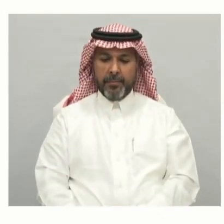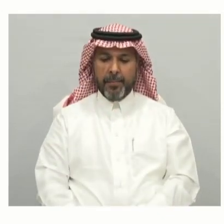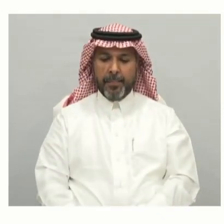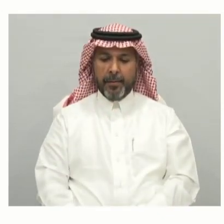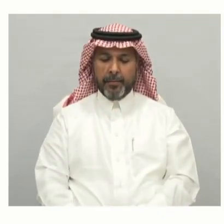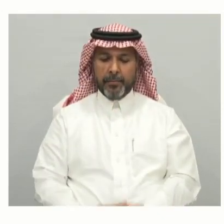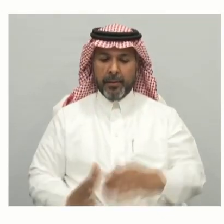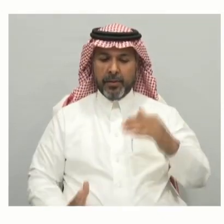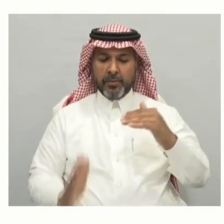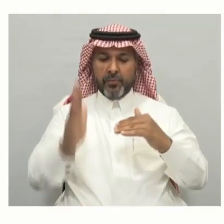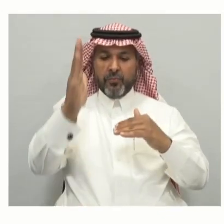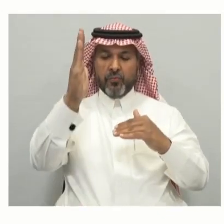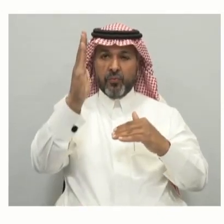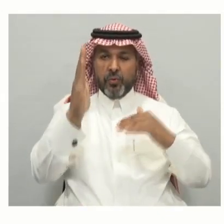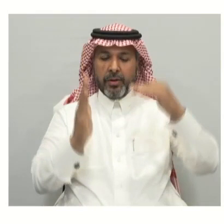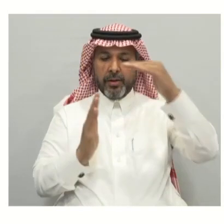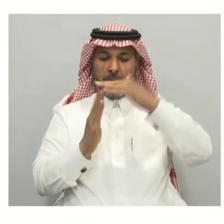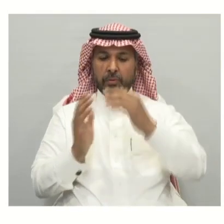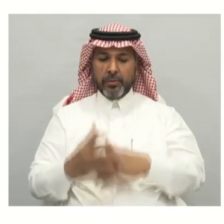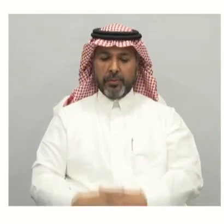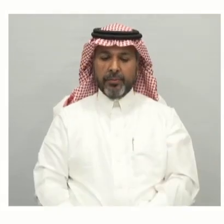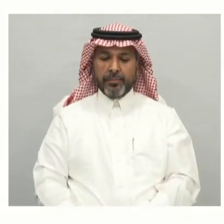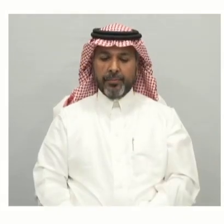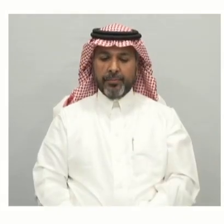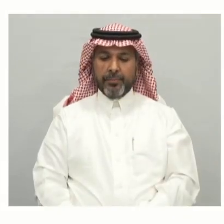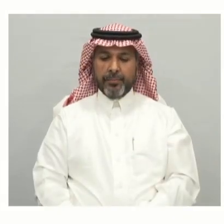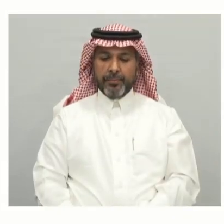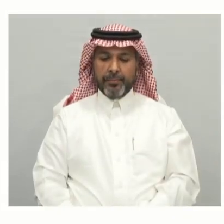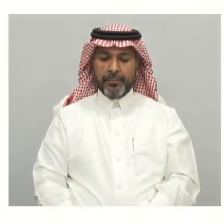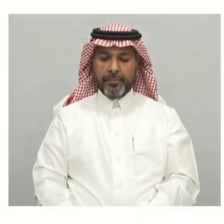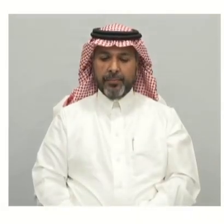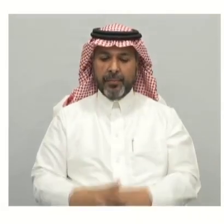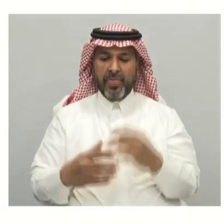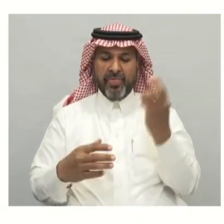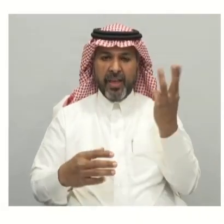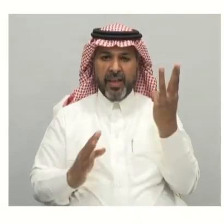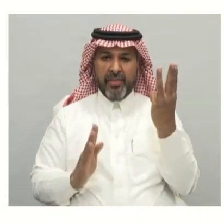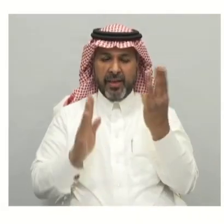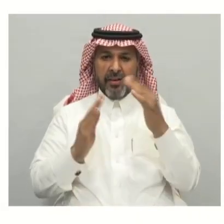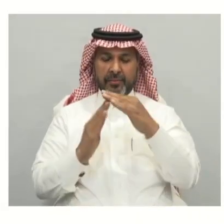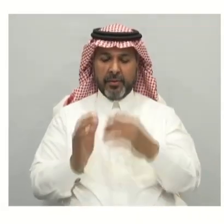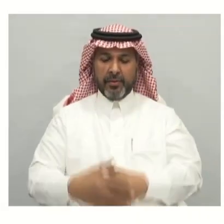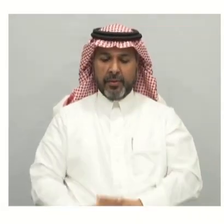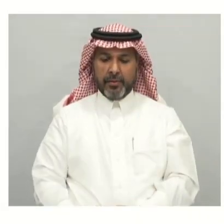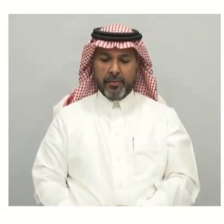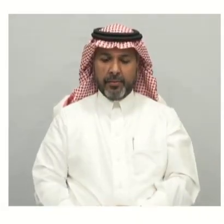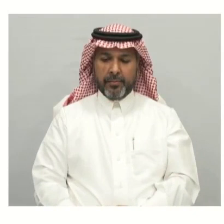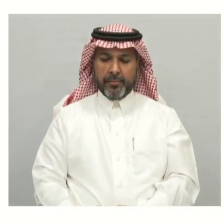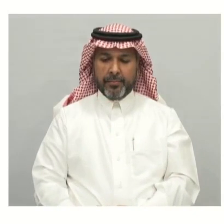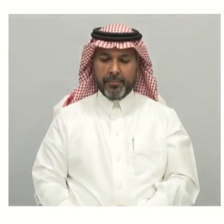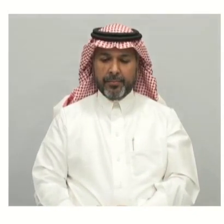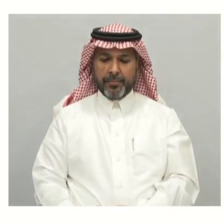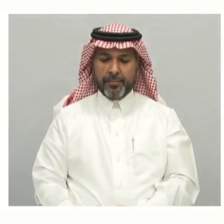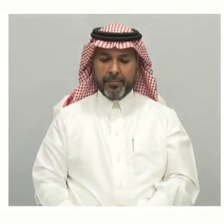نرسم عمود الى ان يصل الى اين صحيح الى ان يصل الى ثلاثه لان عدد اخوته ثلاثه